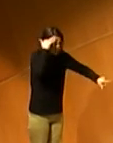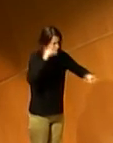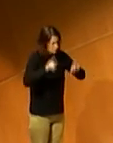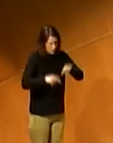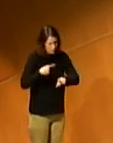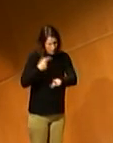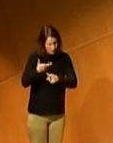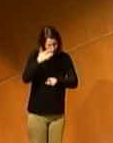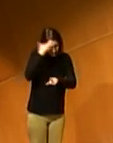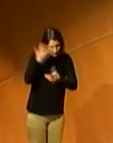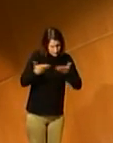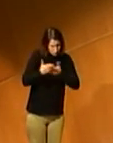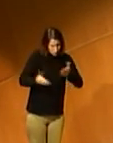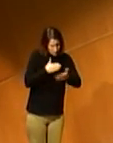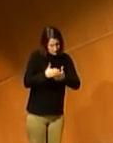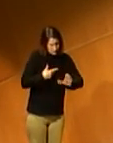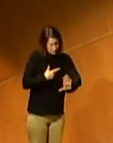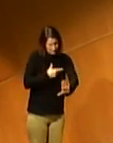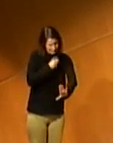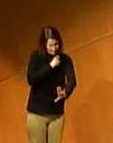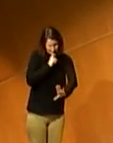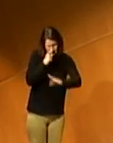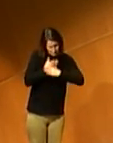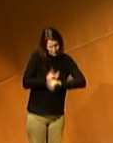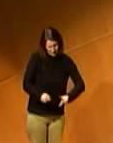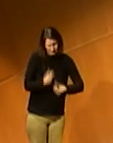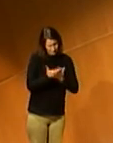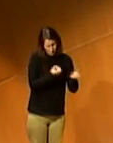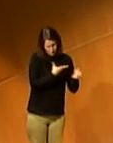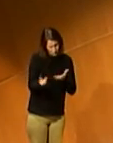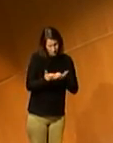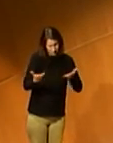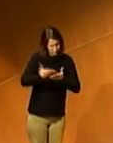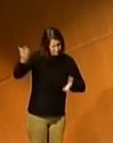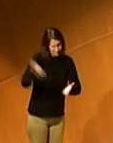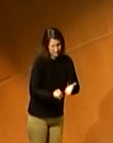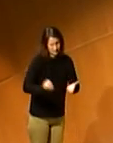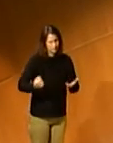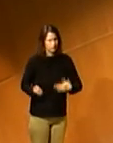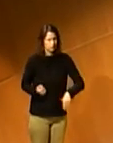porteur et plus, il amène plutôt des problèmes que des solutions.